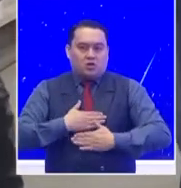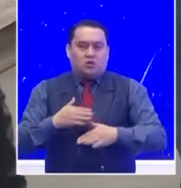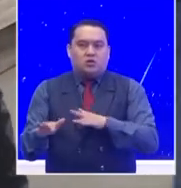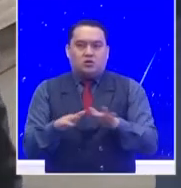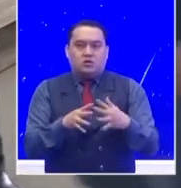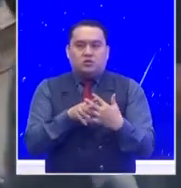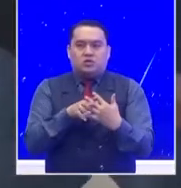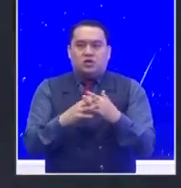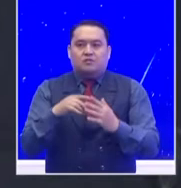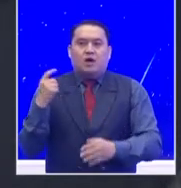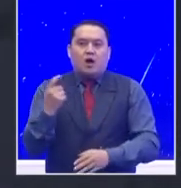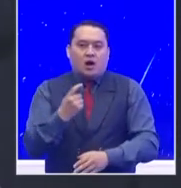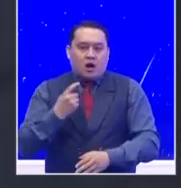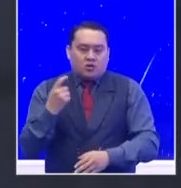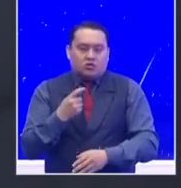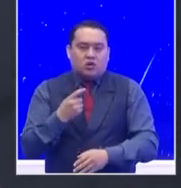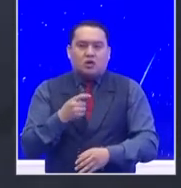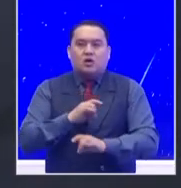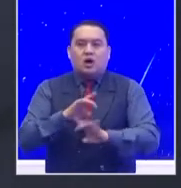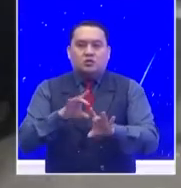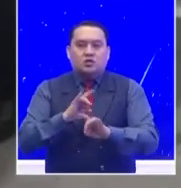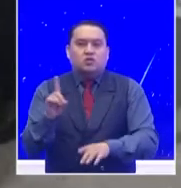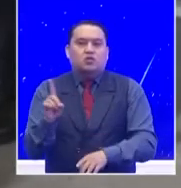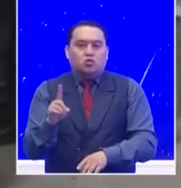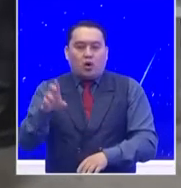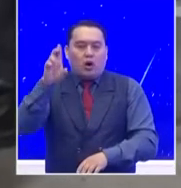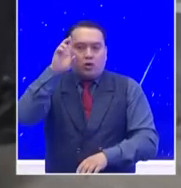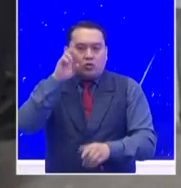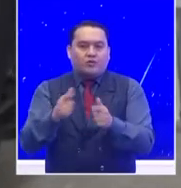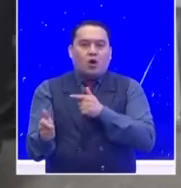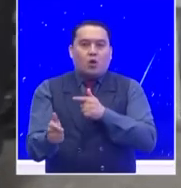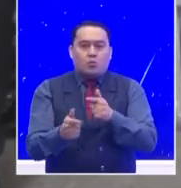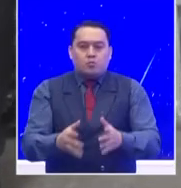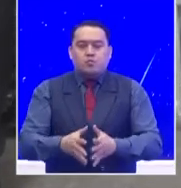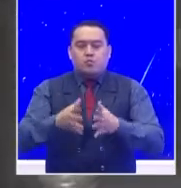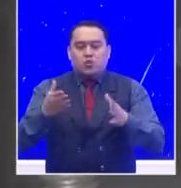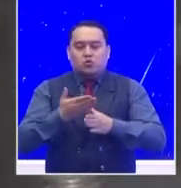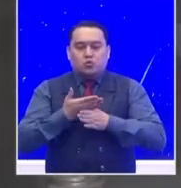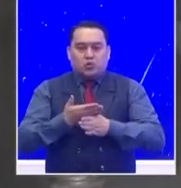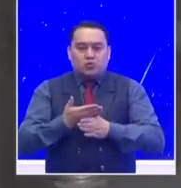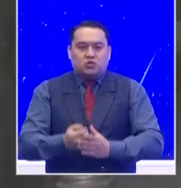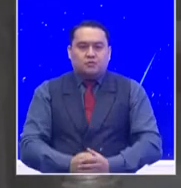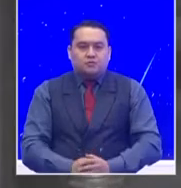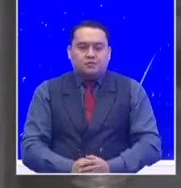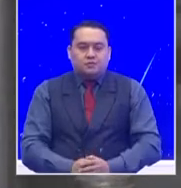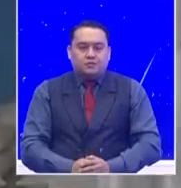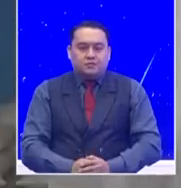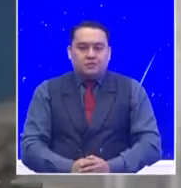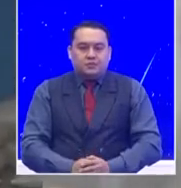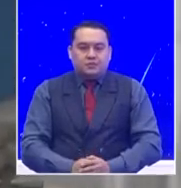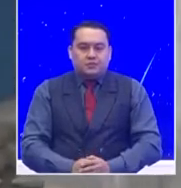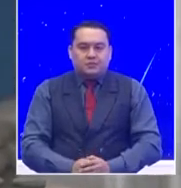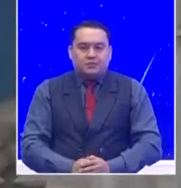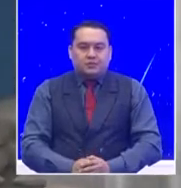деятельностью крестьянского хозяйства, в свою очередь отметил, что государство готово оказать им всяческую поддержку. Айнур Мейерханова,